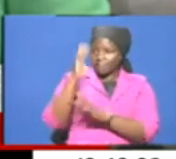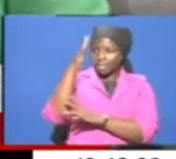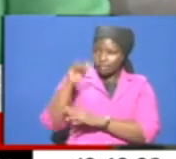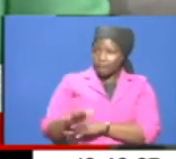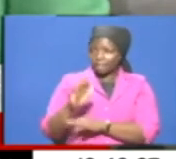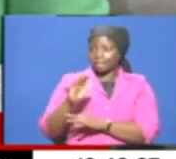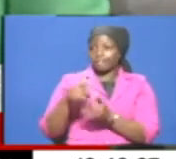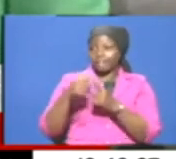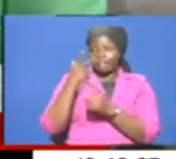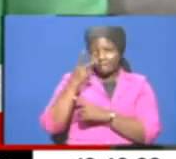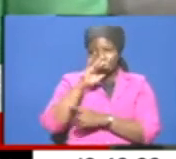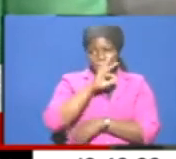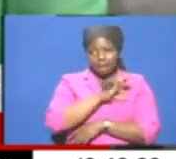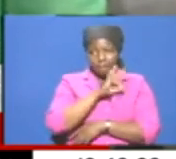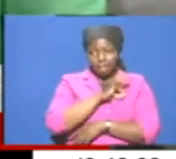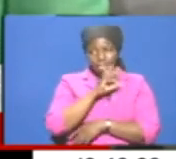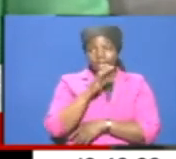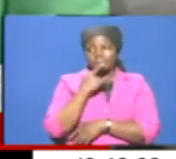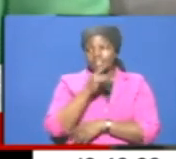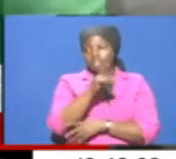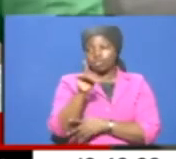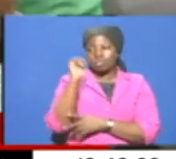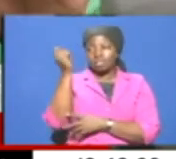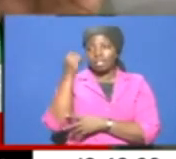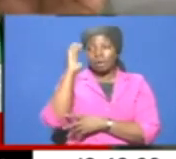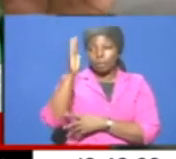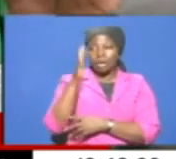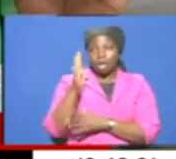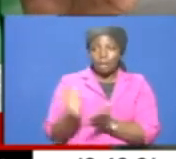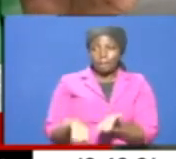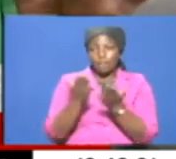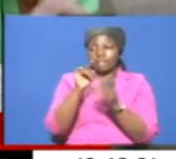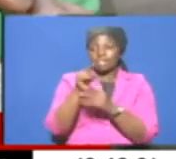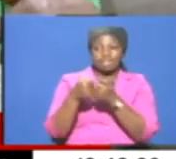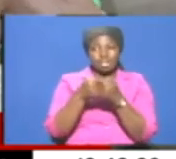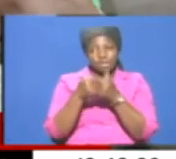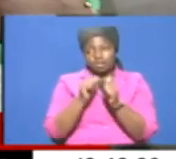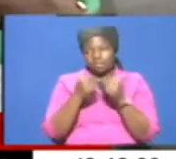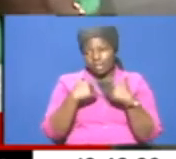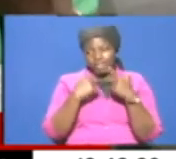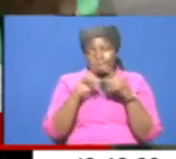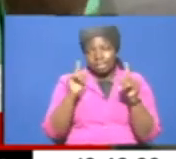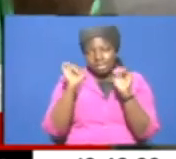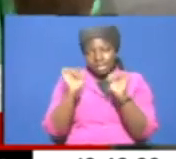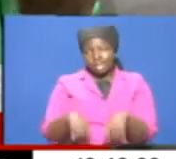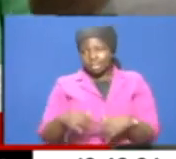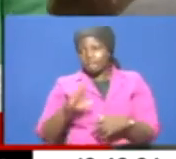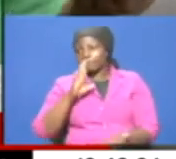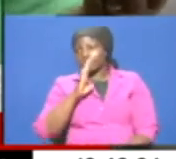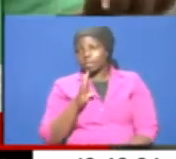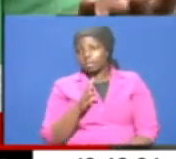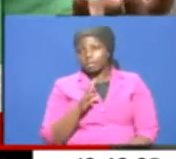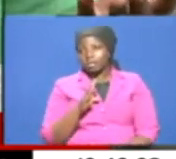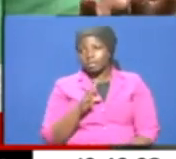the overriding benefits, na kuambia Kenya tutakuwa huko. Otherwise hizo ndio shagamoto ziko, lakini they can be,